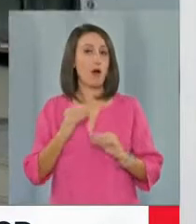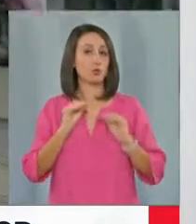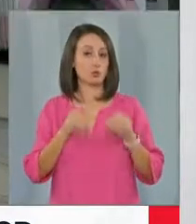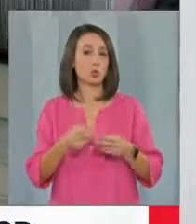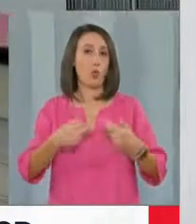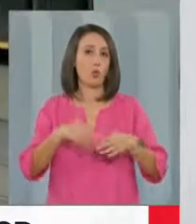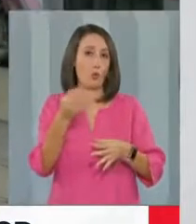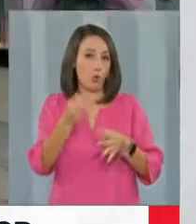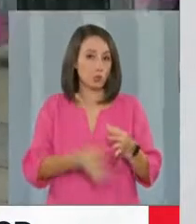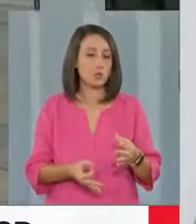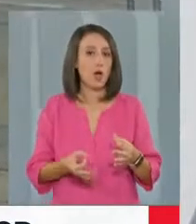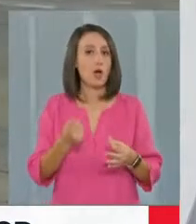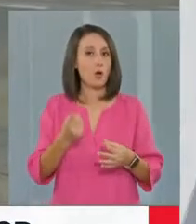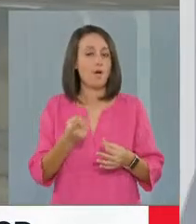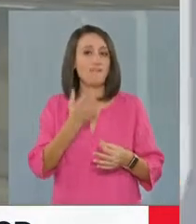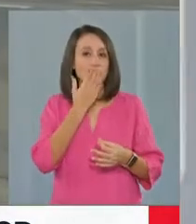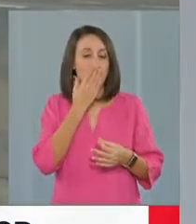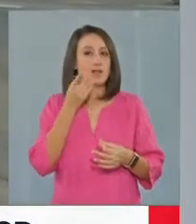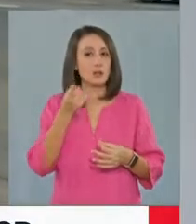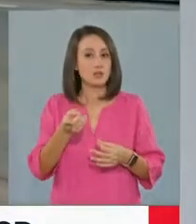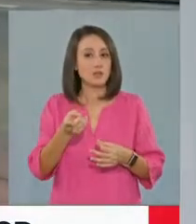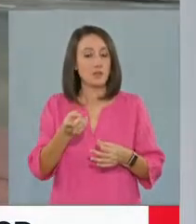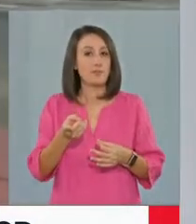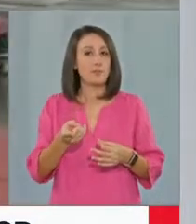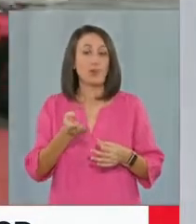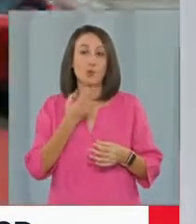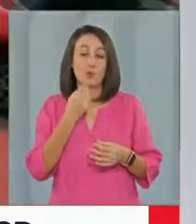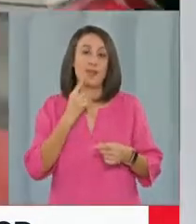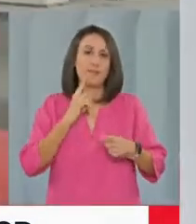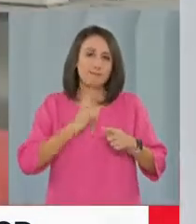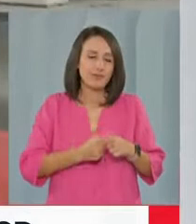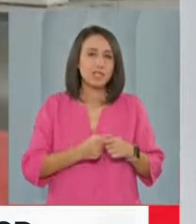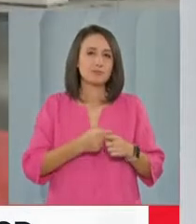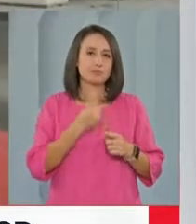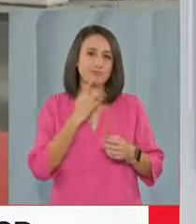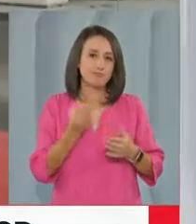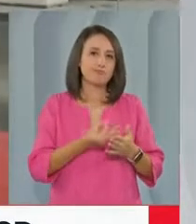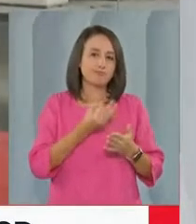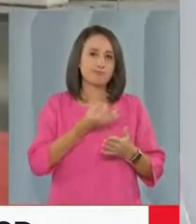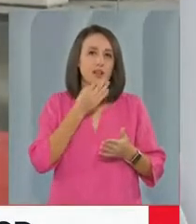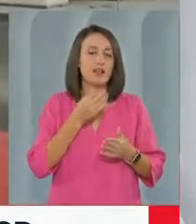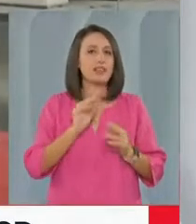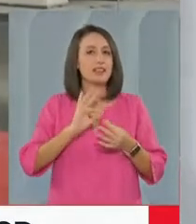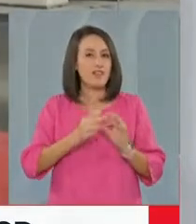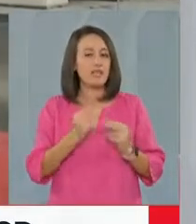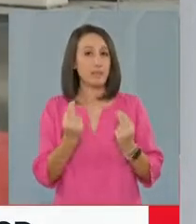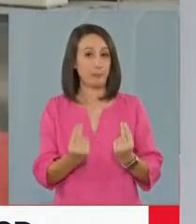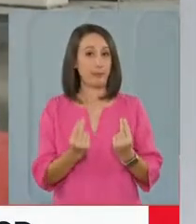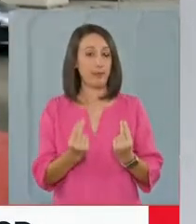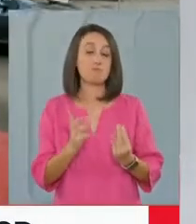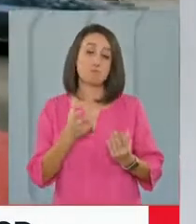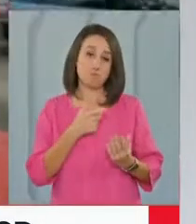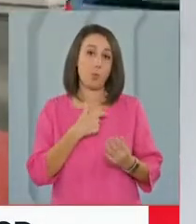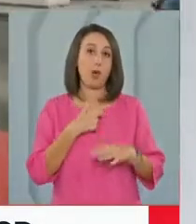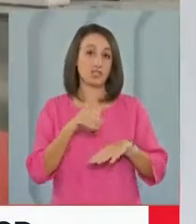noi la concluzia că o astfel de regulă, dacă nu este foarte precis definită, poate să aibă efecte